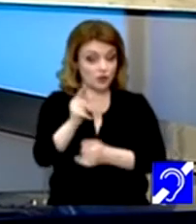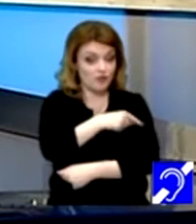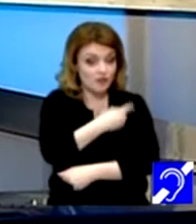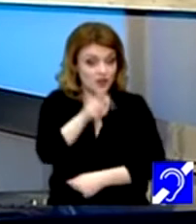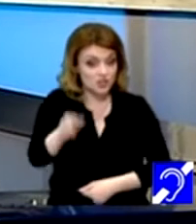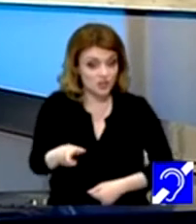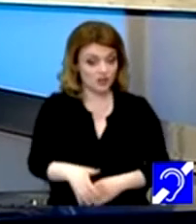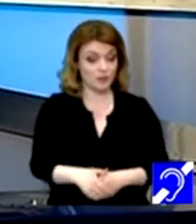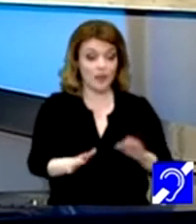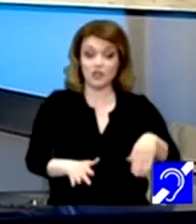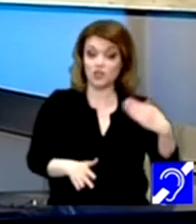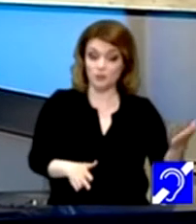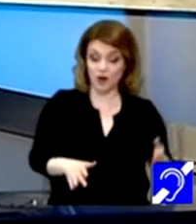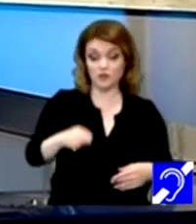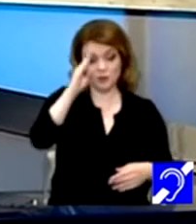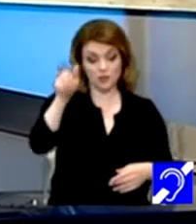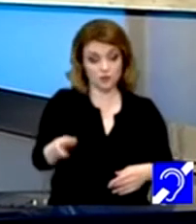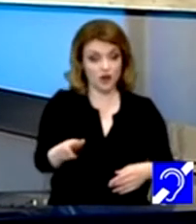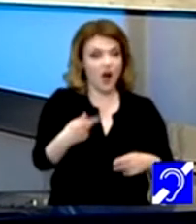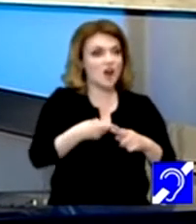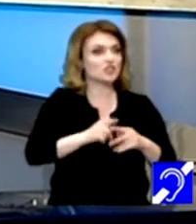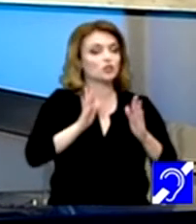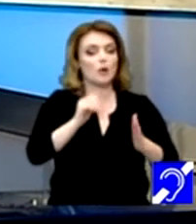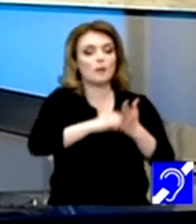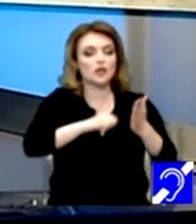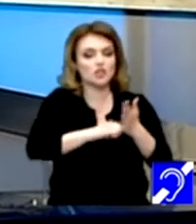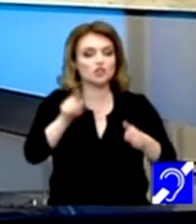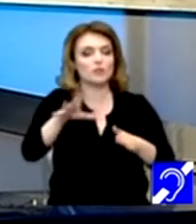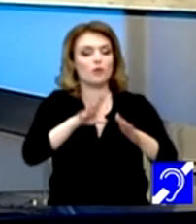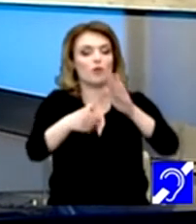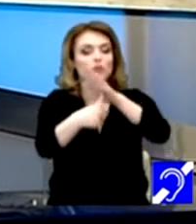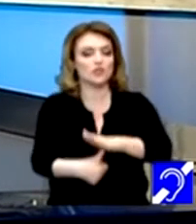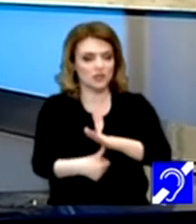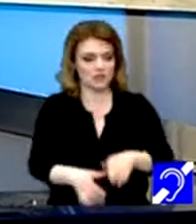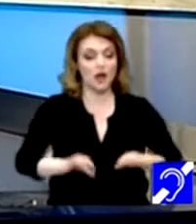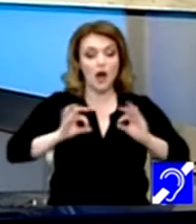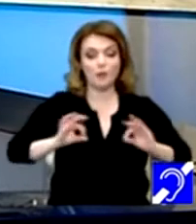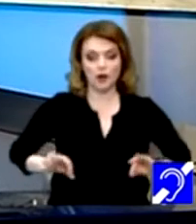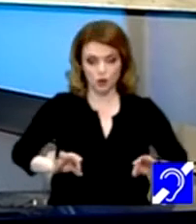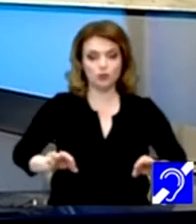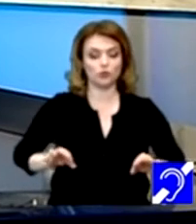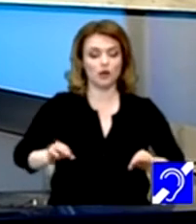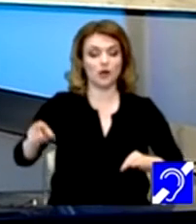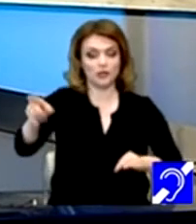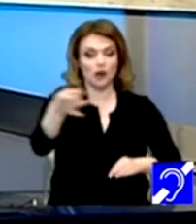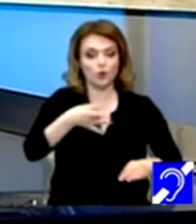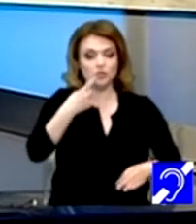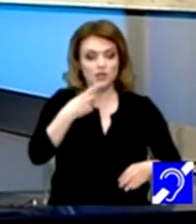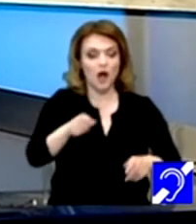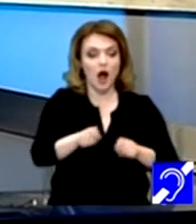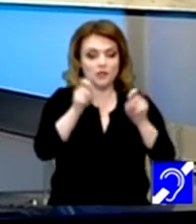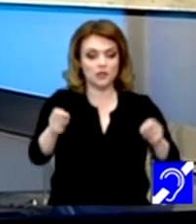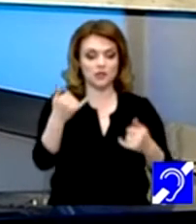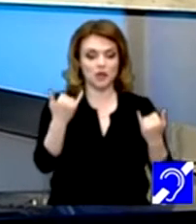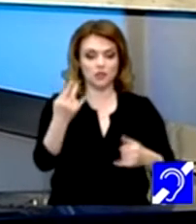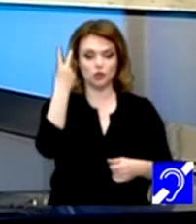De partea cealaltă, funcționarul spune că e doar un pretext pentru a fi intimidat. Procuratura raionului Sângerei a inițiat astăzi două